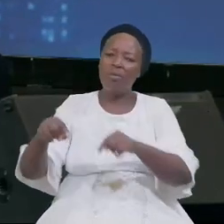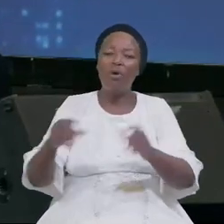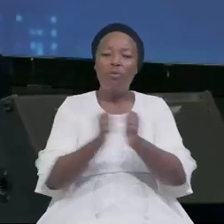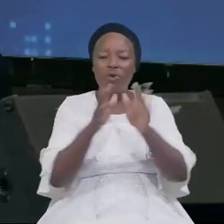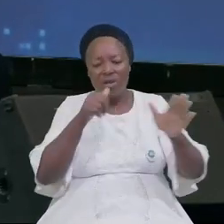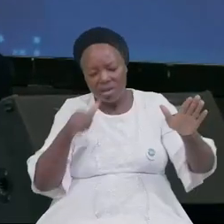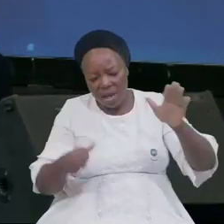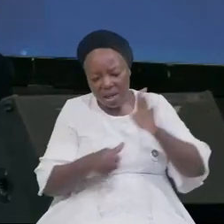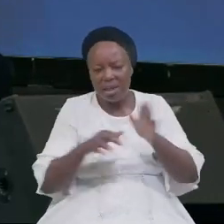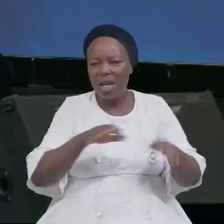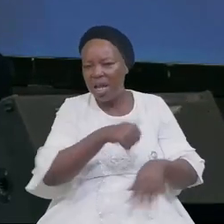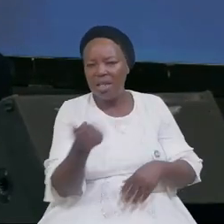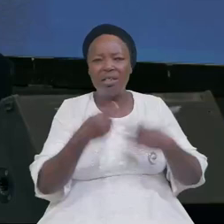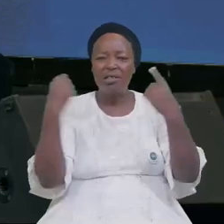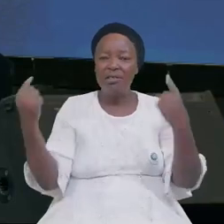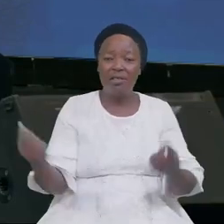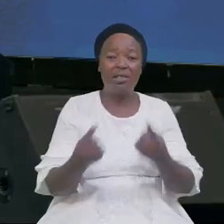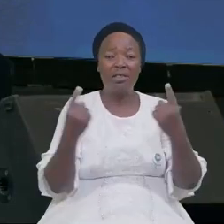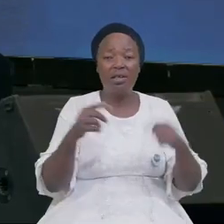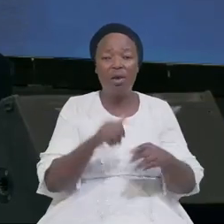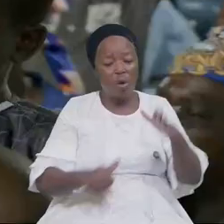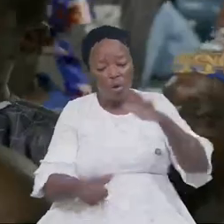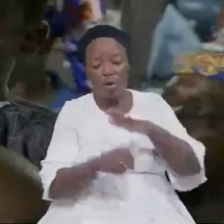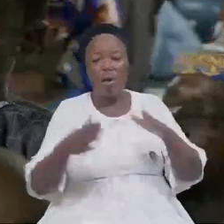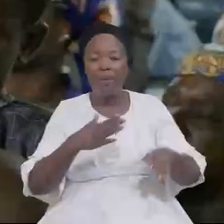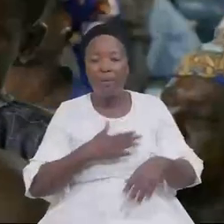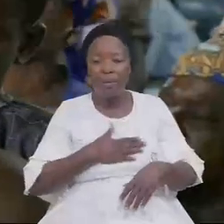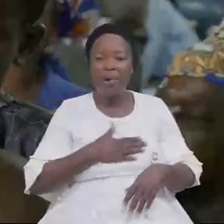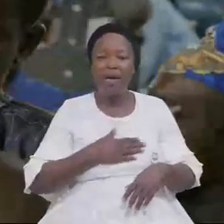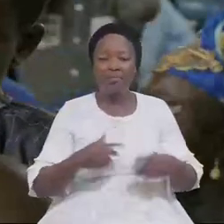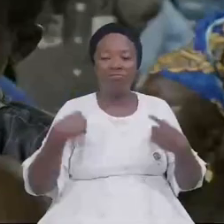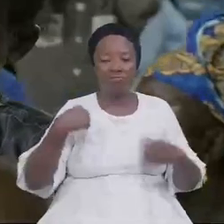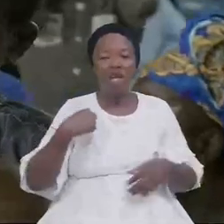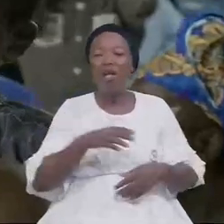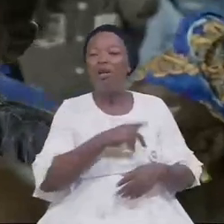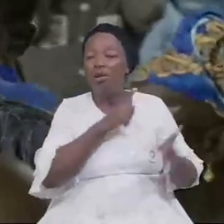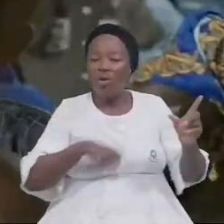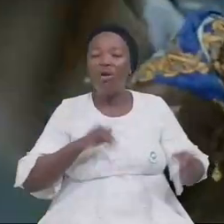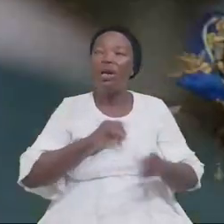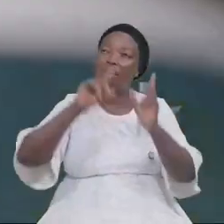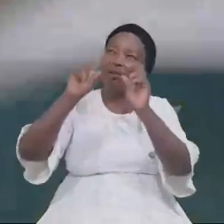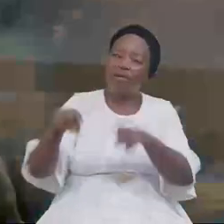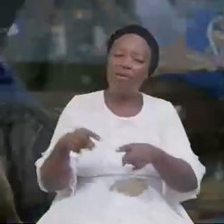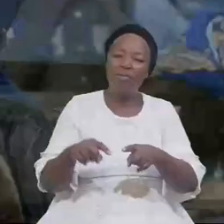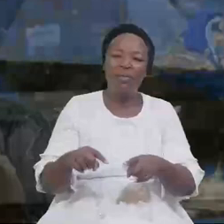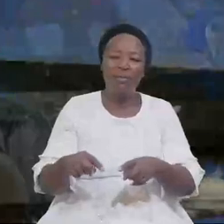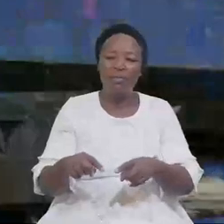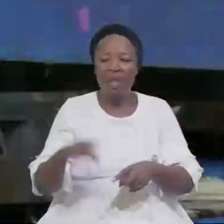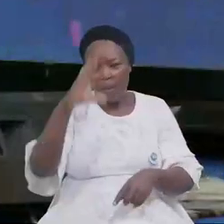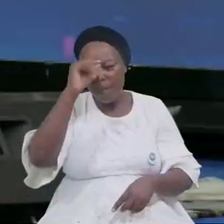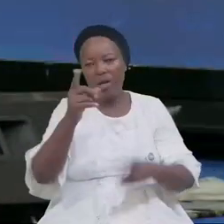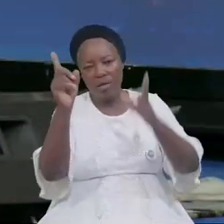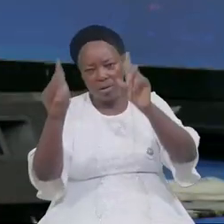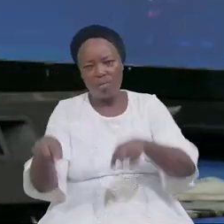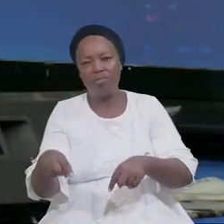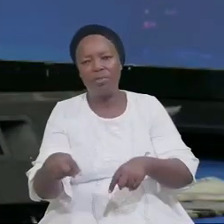sans cacher. Aucun péché sous moi. Seigneur, je viens à toi. Homme vient, femme